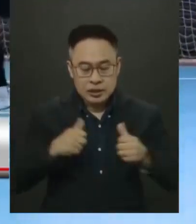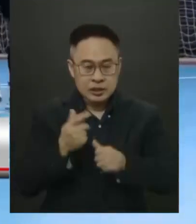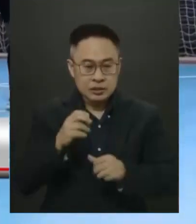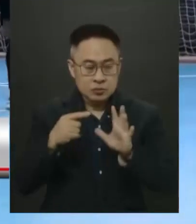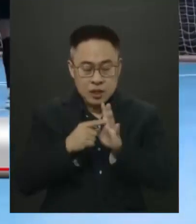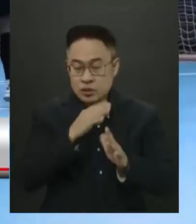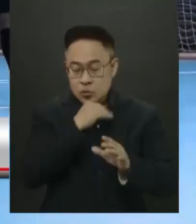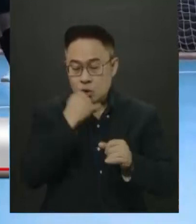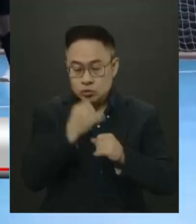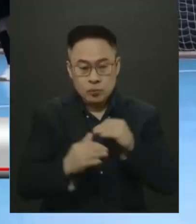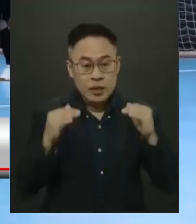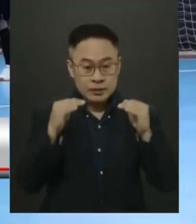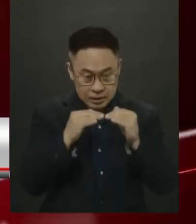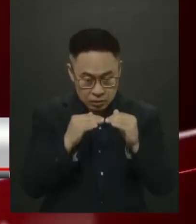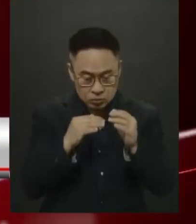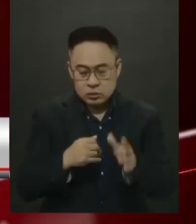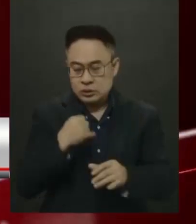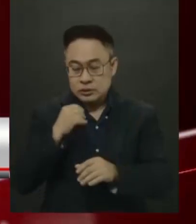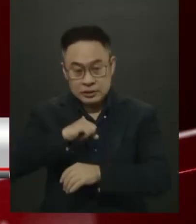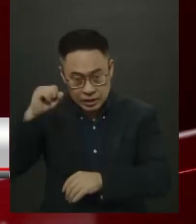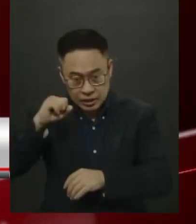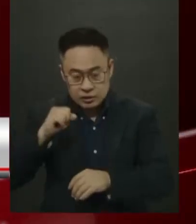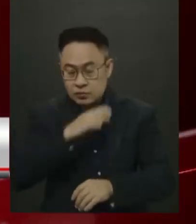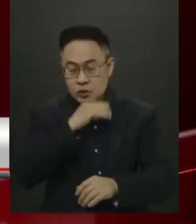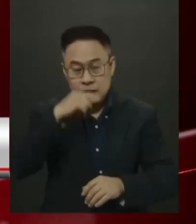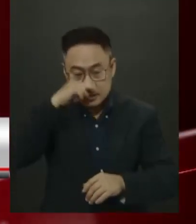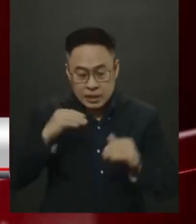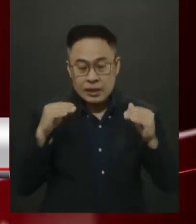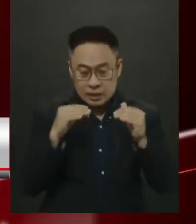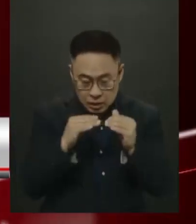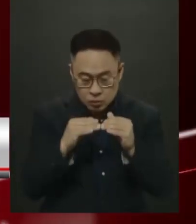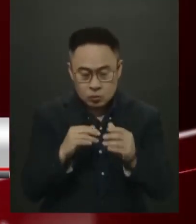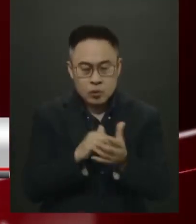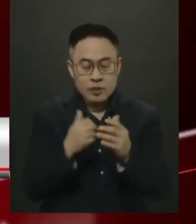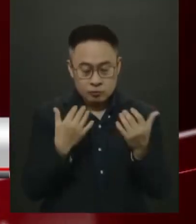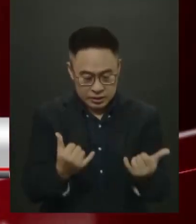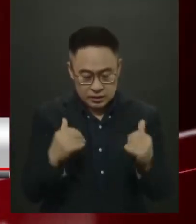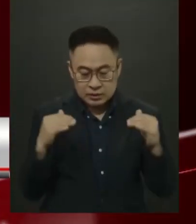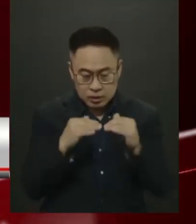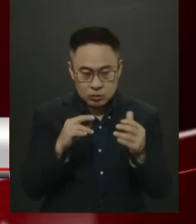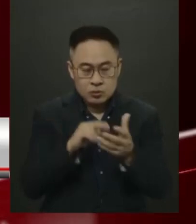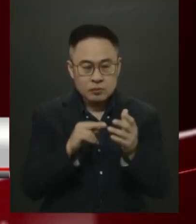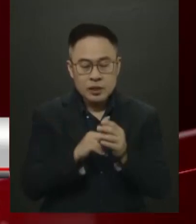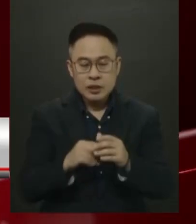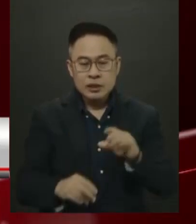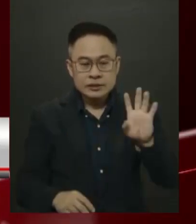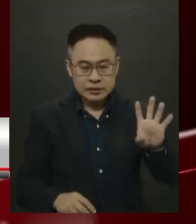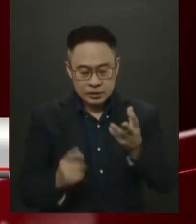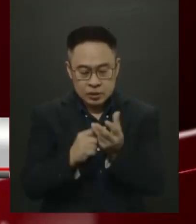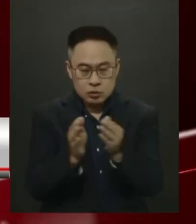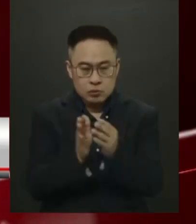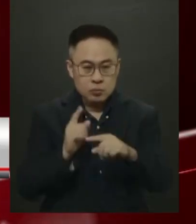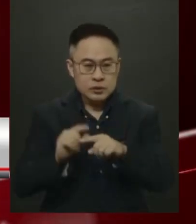แนนนะครับคือรอบแบ่งกลุ่มเนี่ยเขาเอา3ทีมเอาแชมป์กลุ่มนะซึ่งแชมป์กลุ่มของเราเนี่ยก็ต้องยกให้บราซิลนะ เขาเป็นอันดับ1ของโลกอ